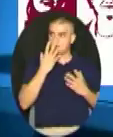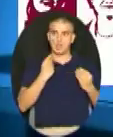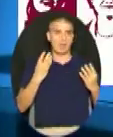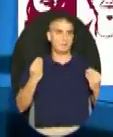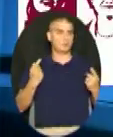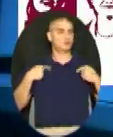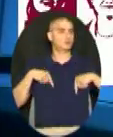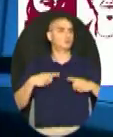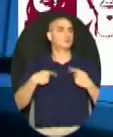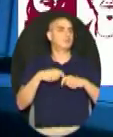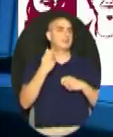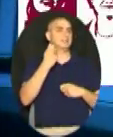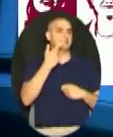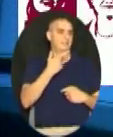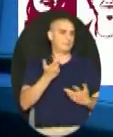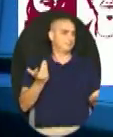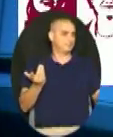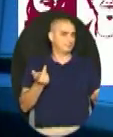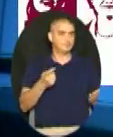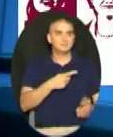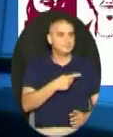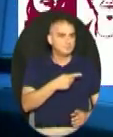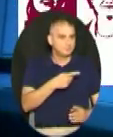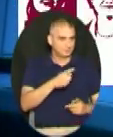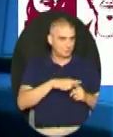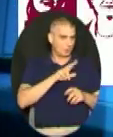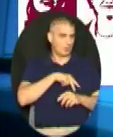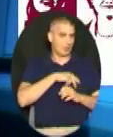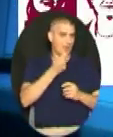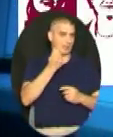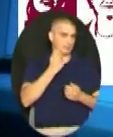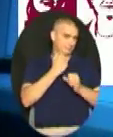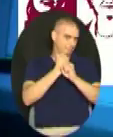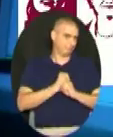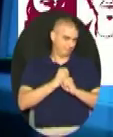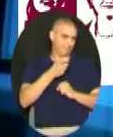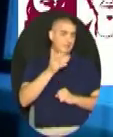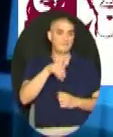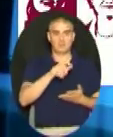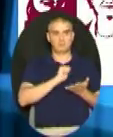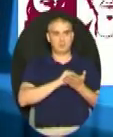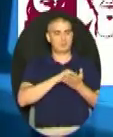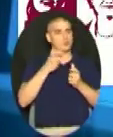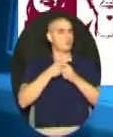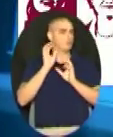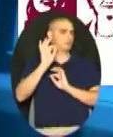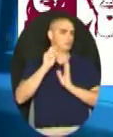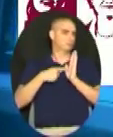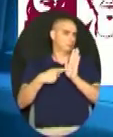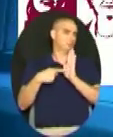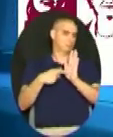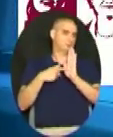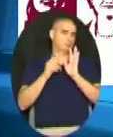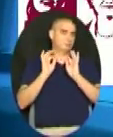יו"ר ועדת הכספים של הכנסת, נכון, יש לומר, האיש עם היד על השלטר. היד על השלטר, וגם יש לו גם עיתונות שהיא עיתונות מגזרית, שמסקרת אותו